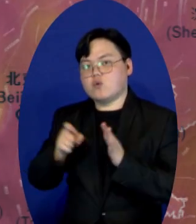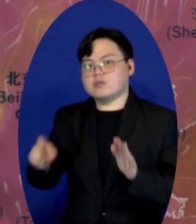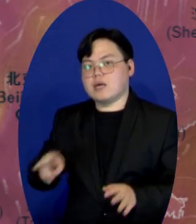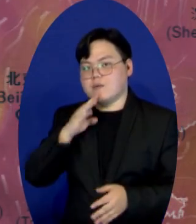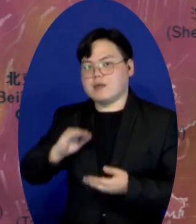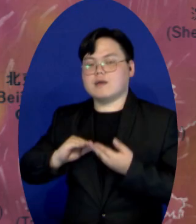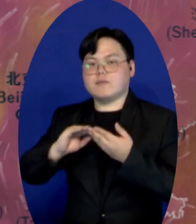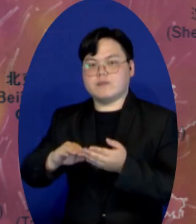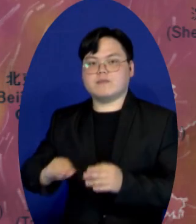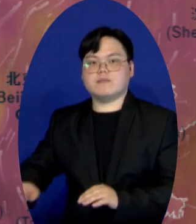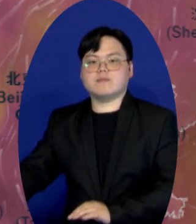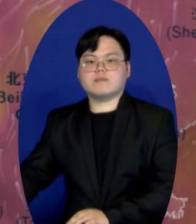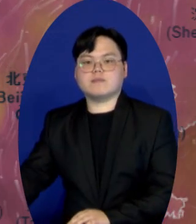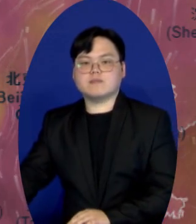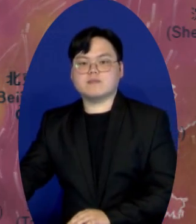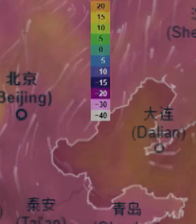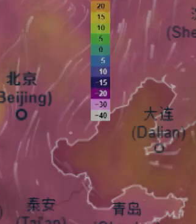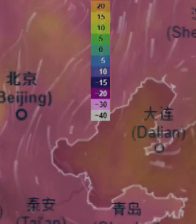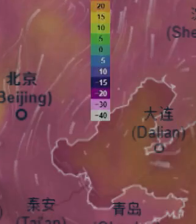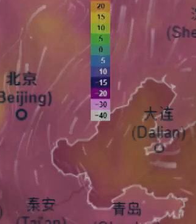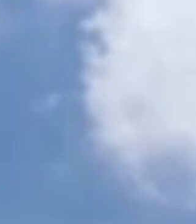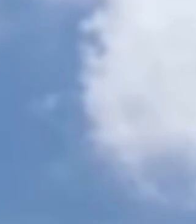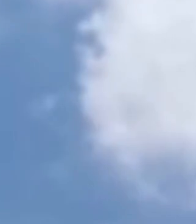нутгийн цагийн агаарын мэдээллийг дэлгэцнээс хүлээн авч үзье.